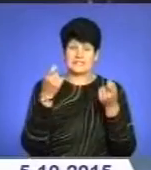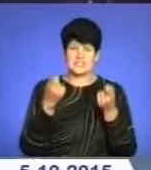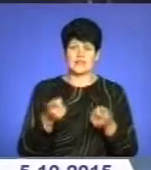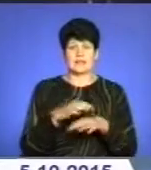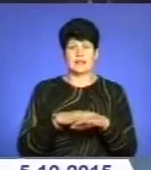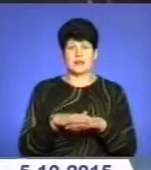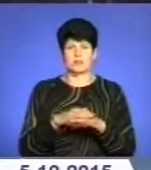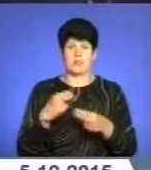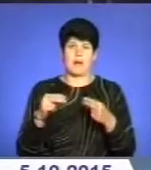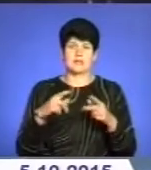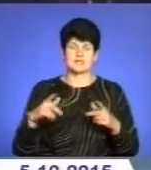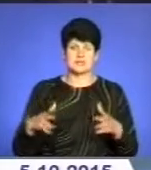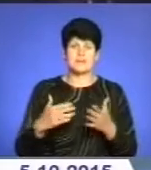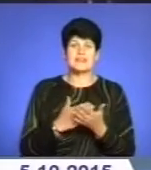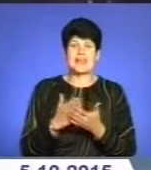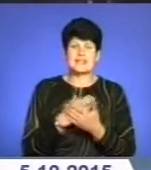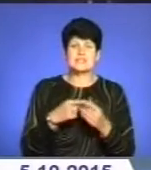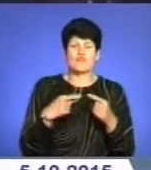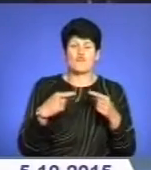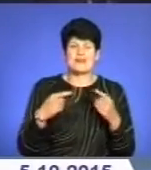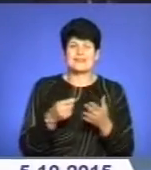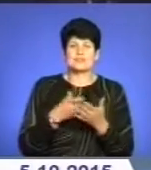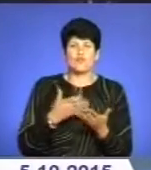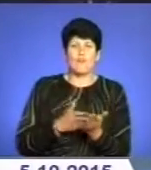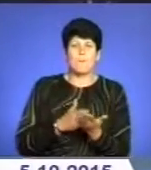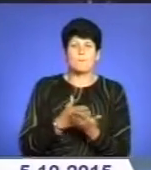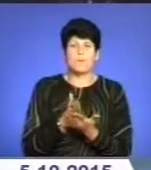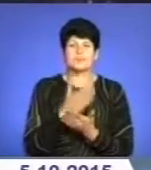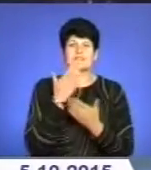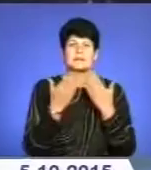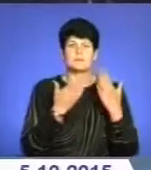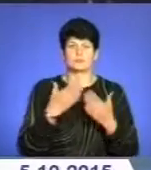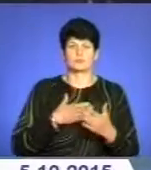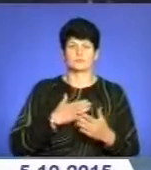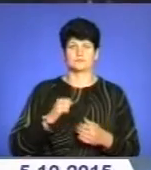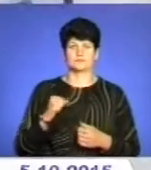магазинах. Про якість товарів на ярмарках та цінову політику запитували мої колеги.